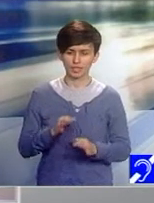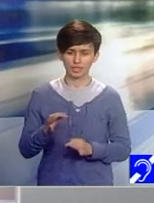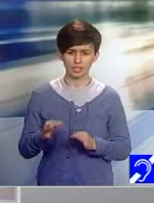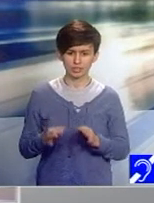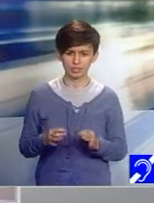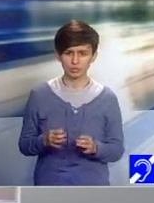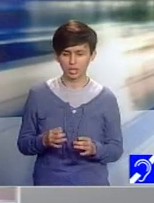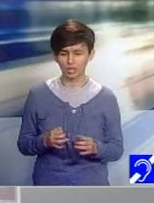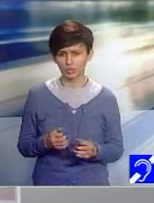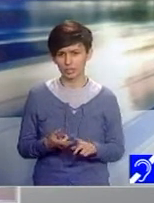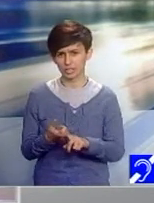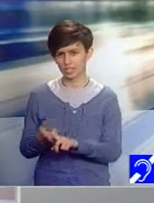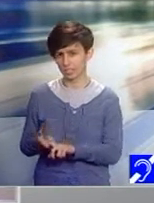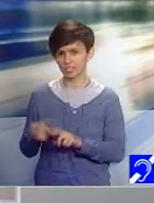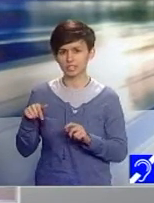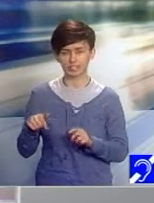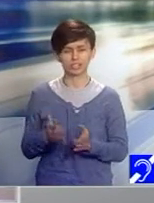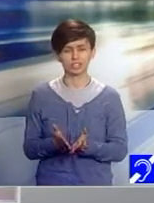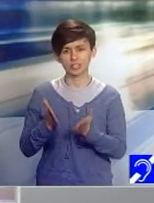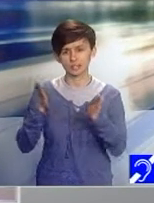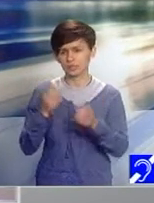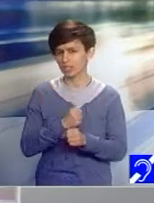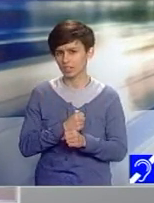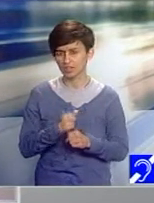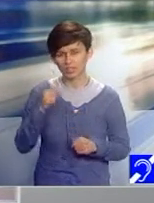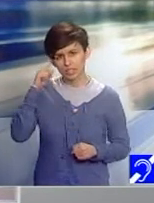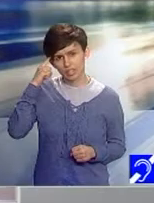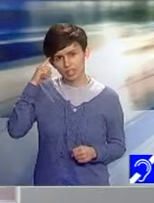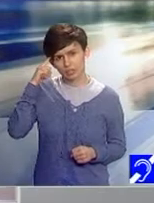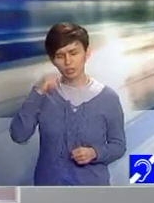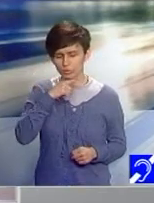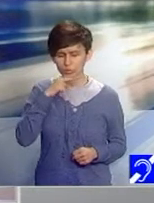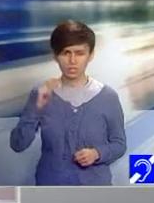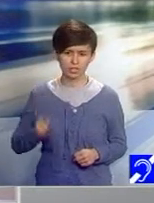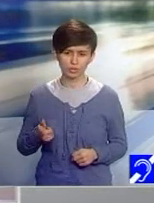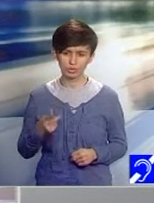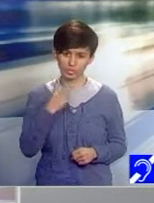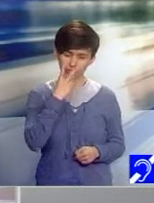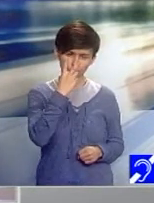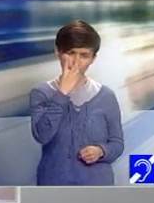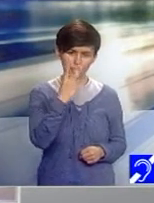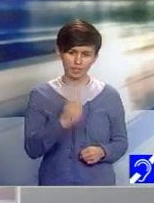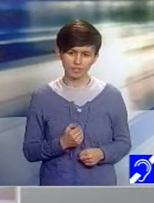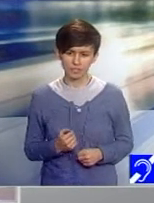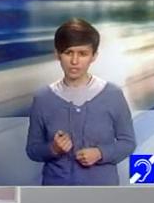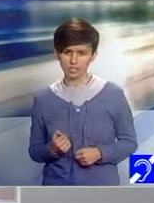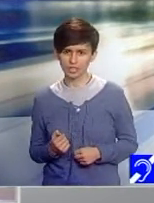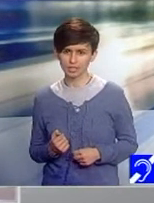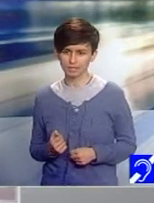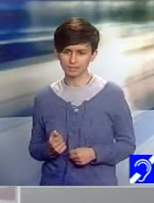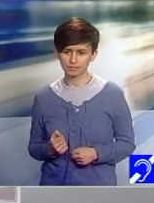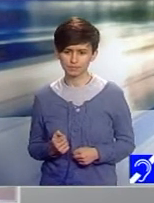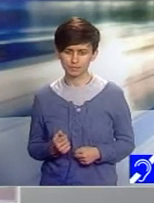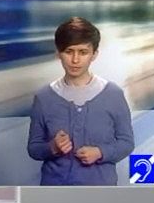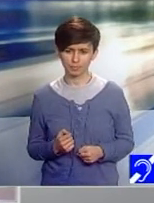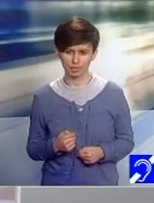de această sărbătoare foarte populară în Rusia și am vizionat, desigur, Bărbierul